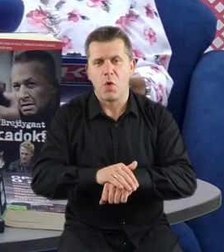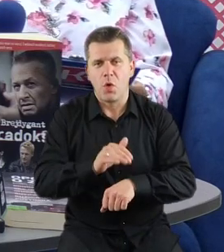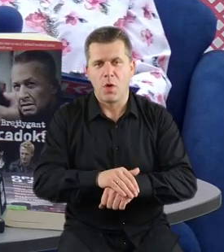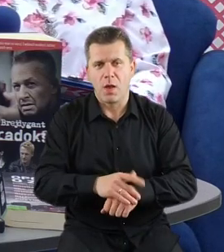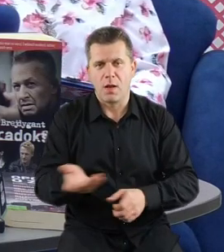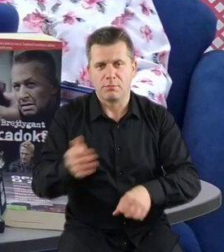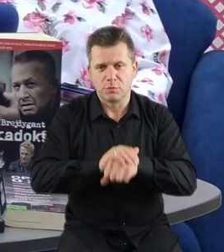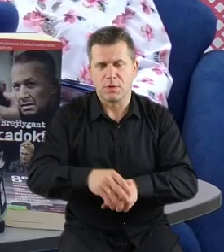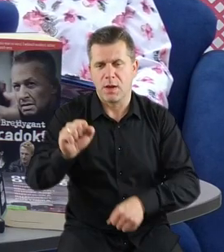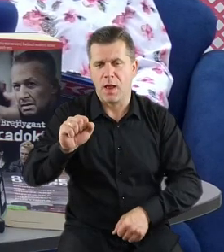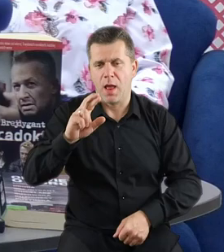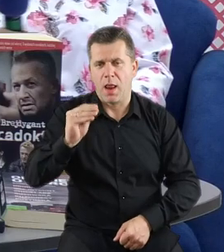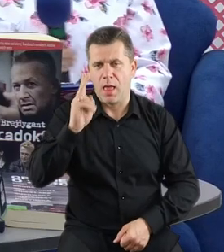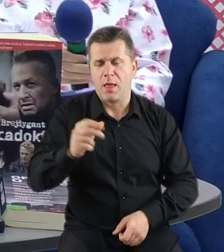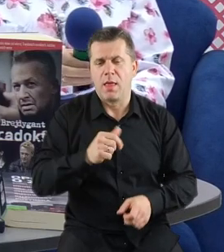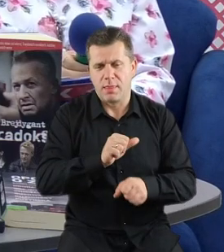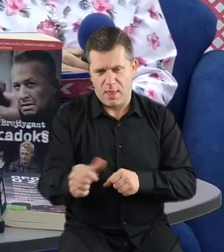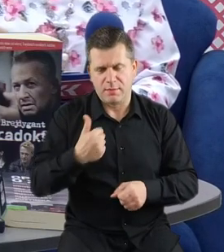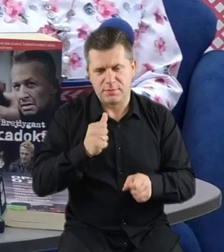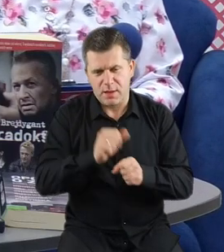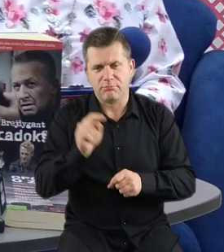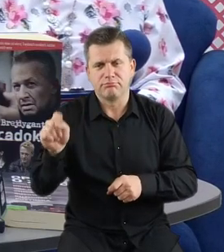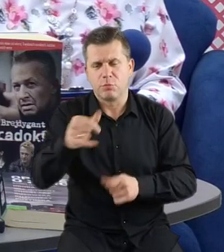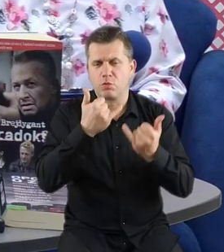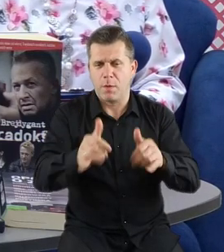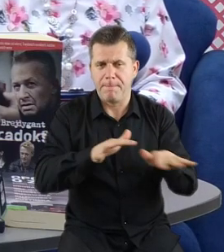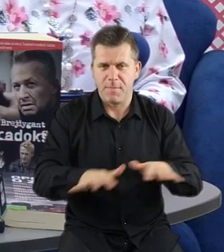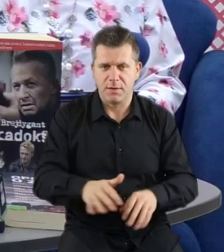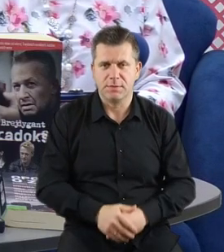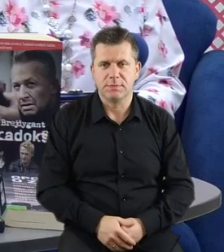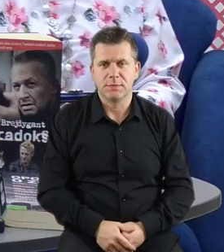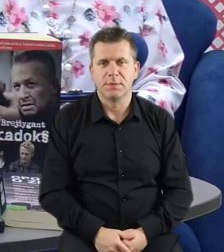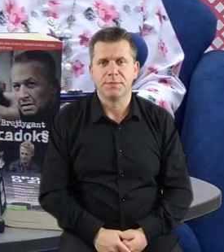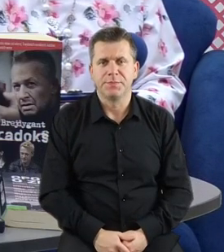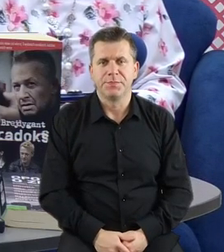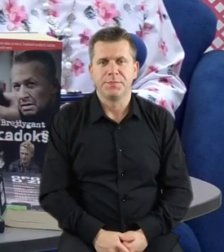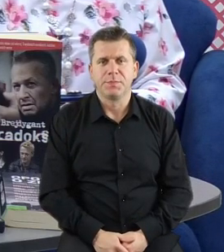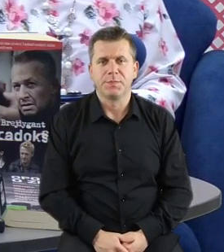właściwie przyjaciela Arka, też bywam na różnych planetach. Tyle tylko, że